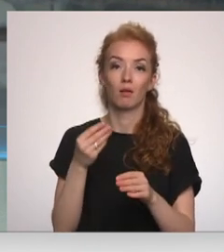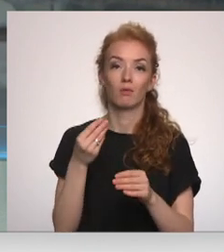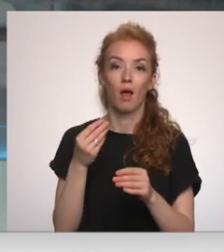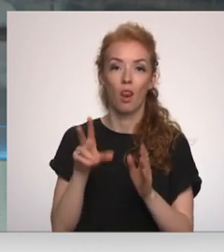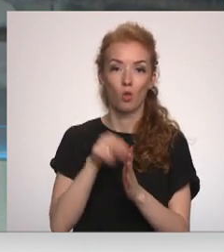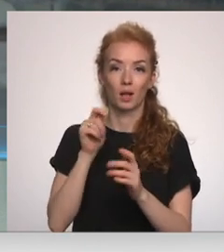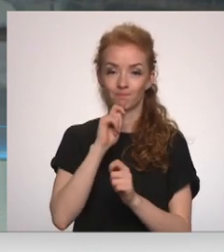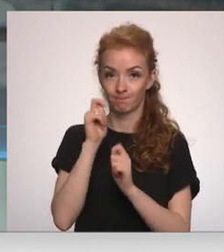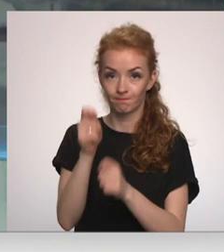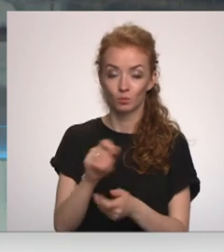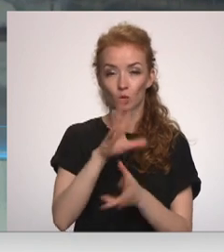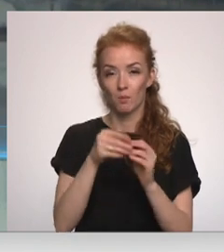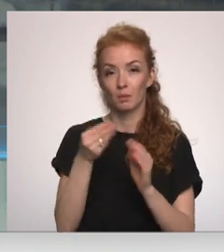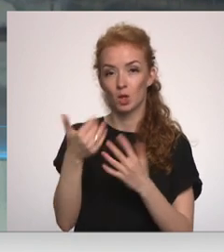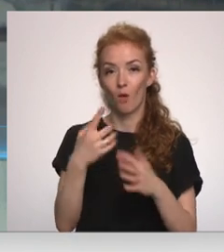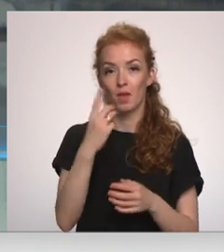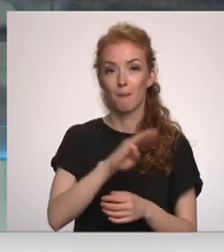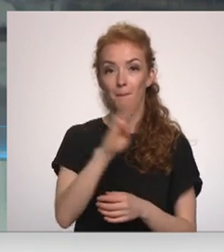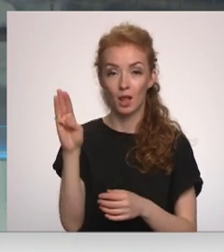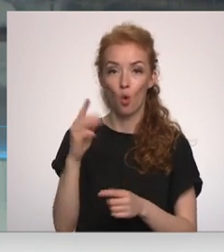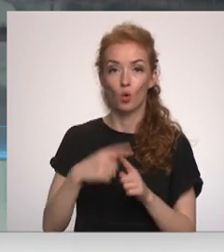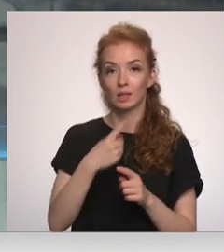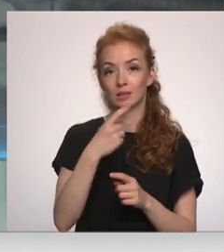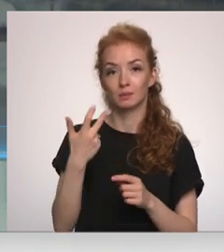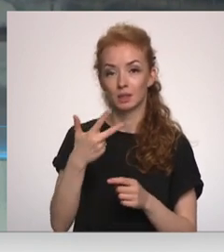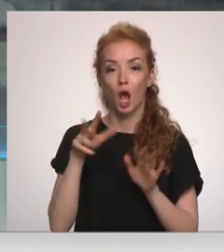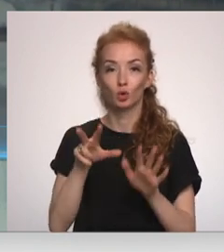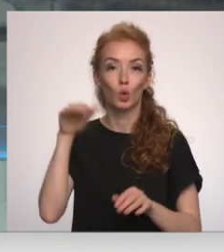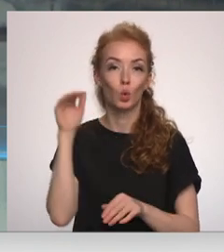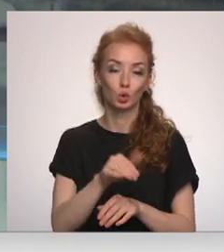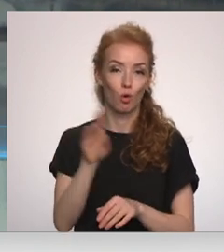Līdz šim lēmestos izmaksāts 1 miljons un 138 tūkstoši eiro.